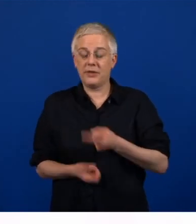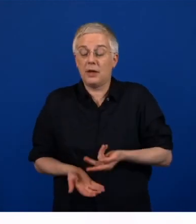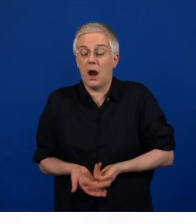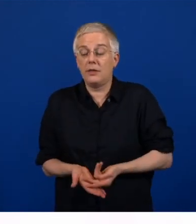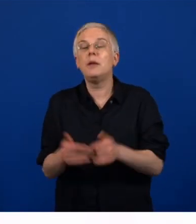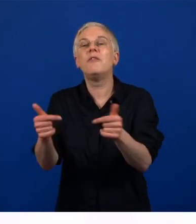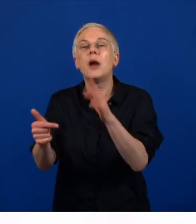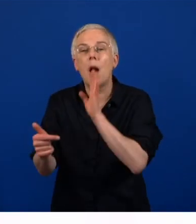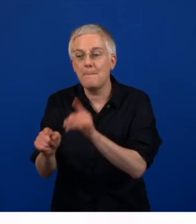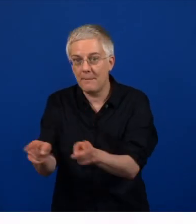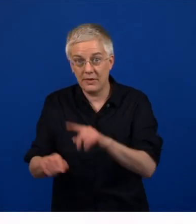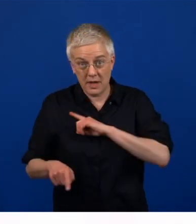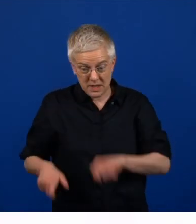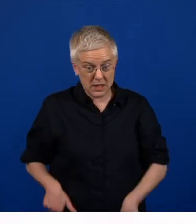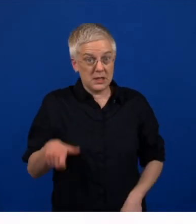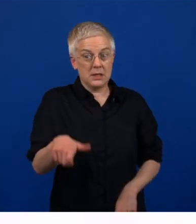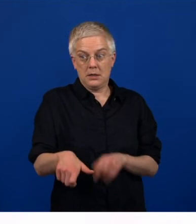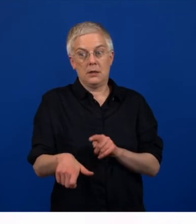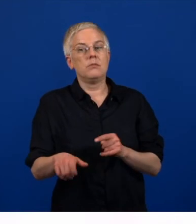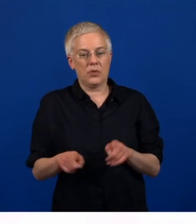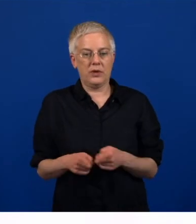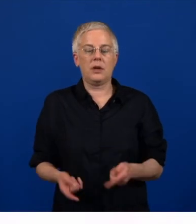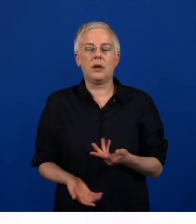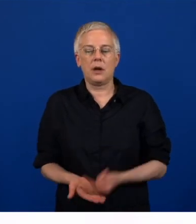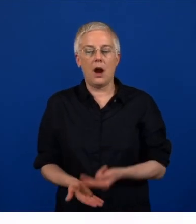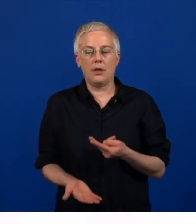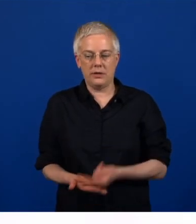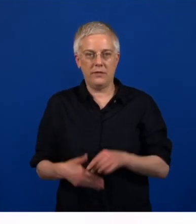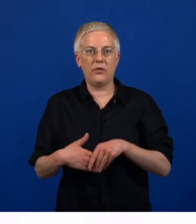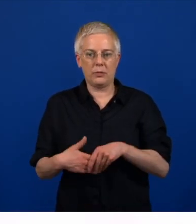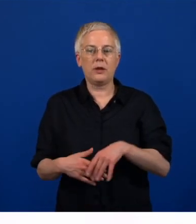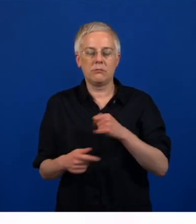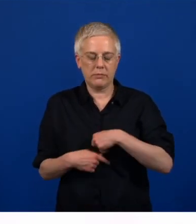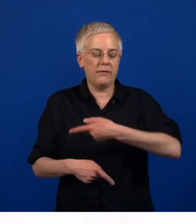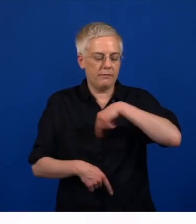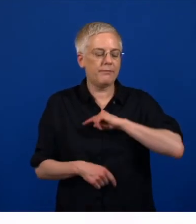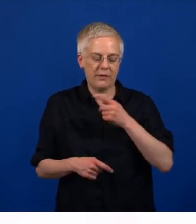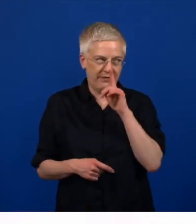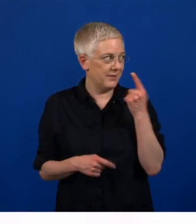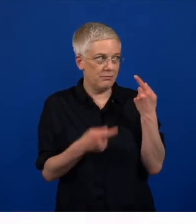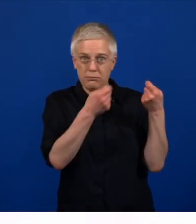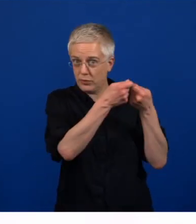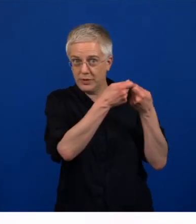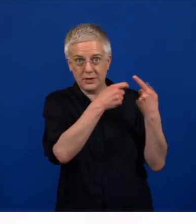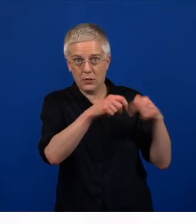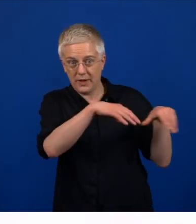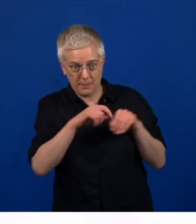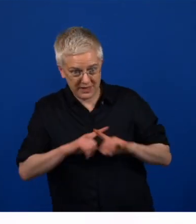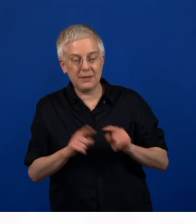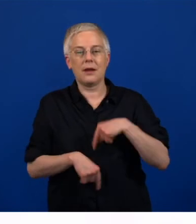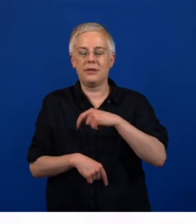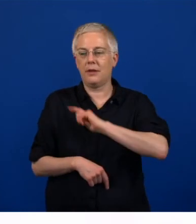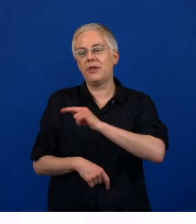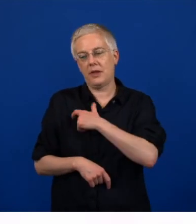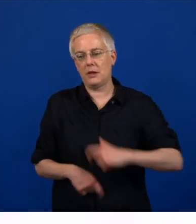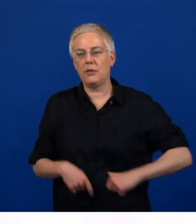landen werden, wenn es keine andere Kostentragung gibt, durch die Pflegeversicherung zum Beispiel oder die Krankenversicherung, dann wird der Senat die